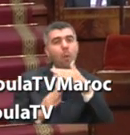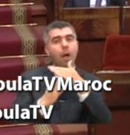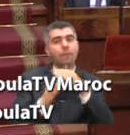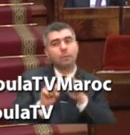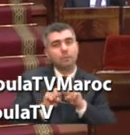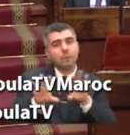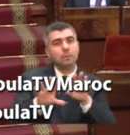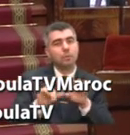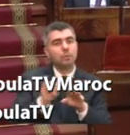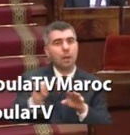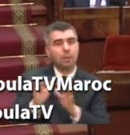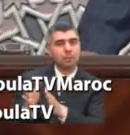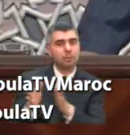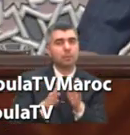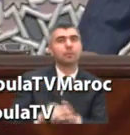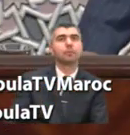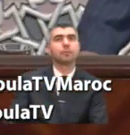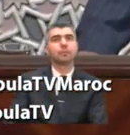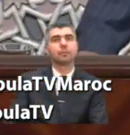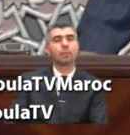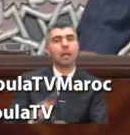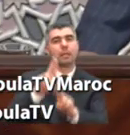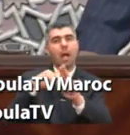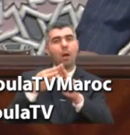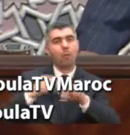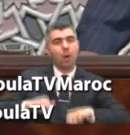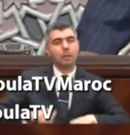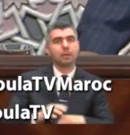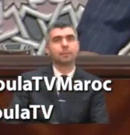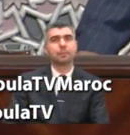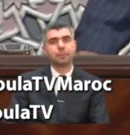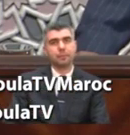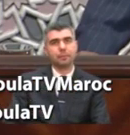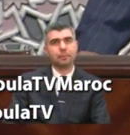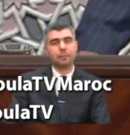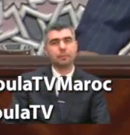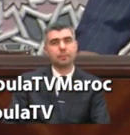شكرا. كلمة لكم سيد الوزير الجواب تفضلوا.